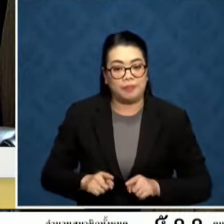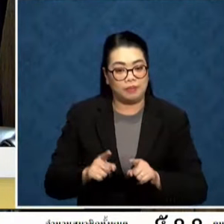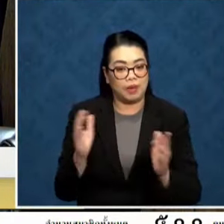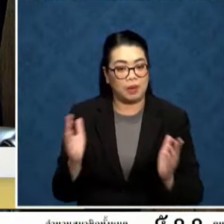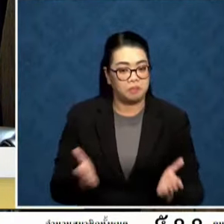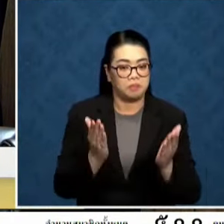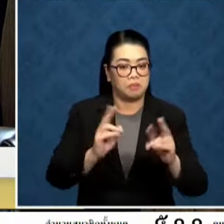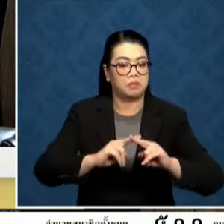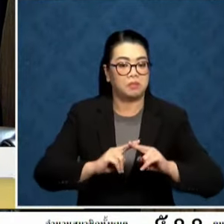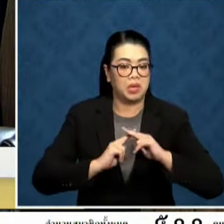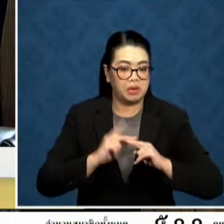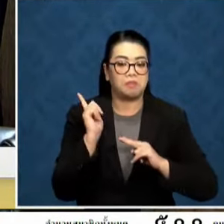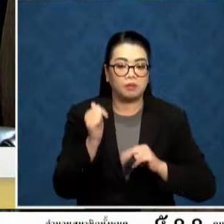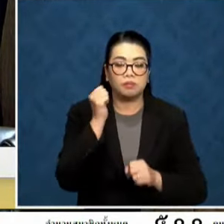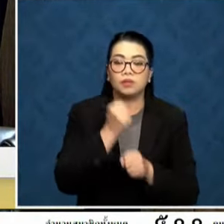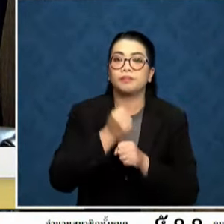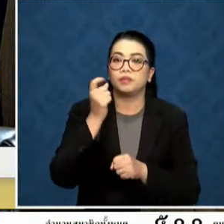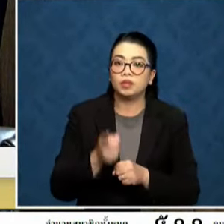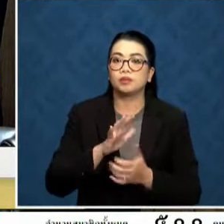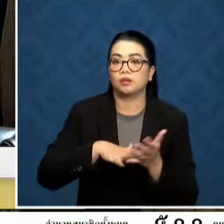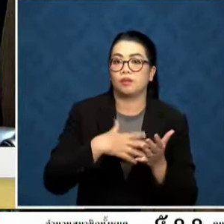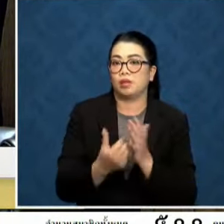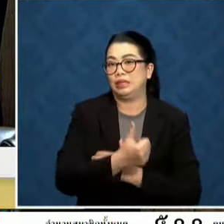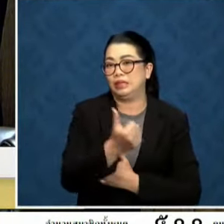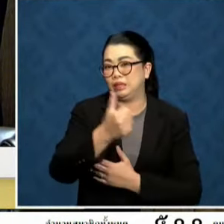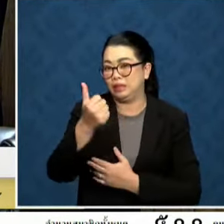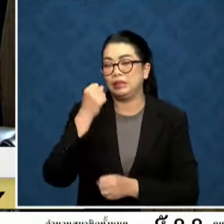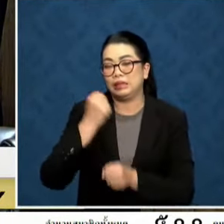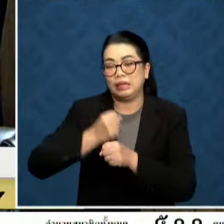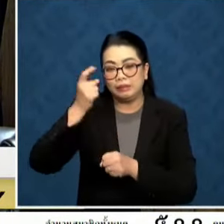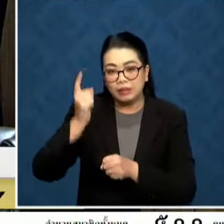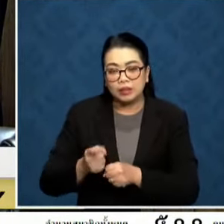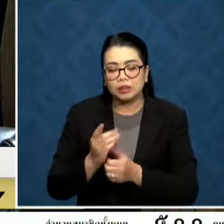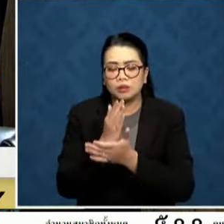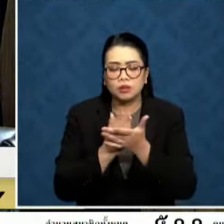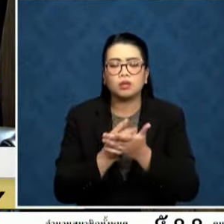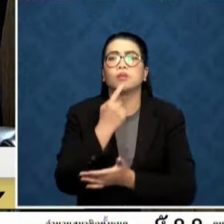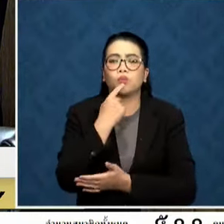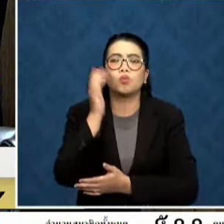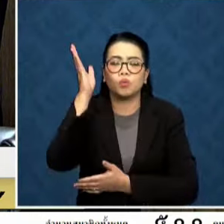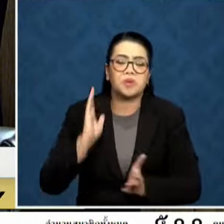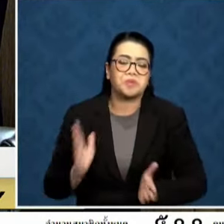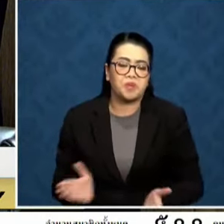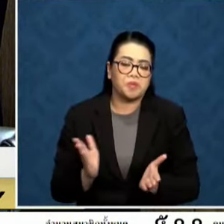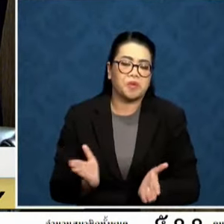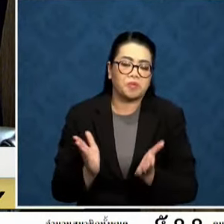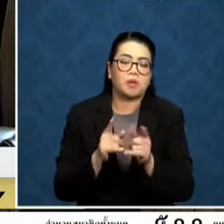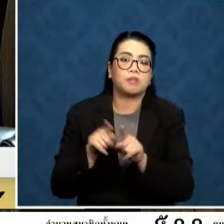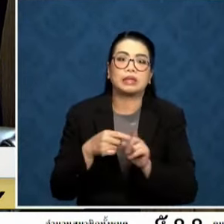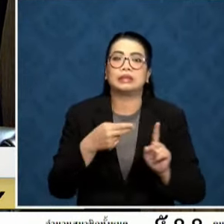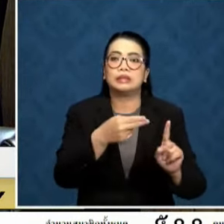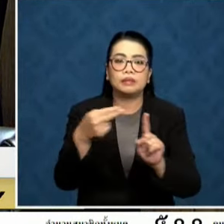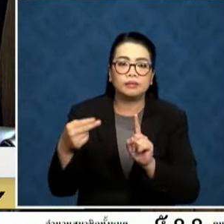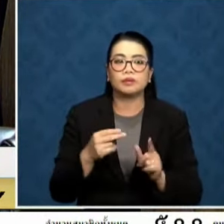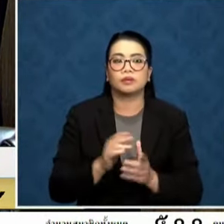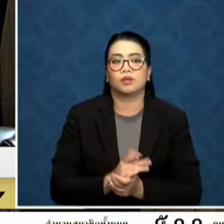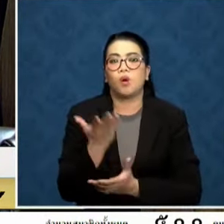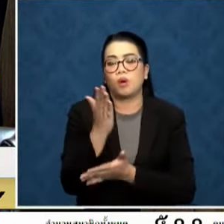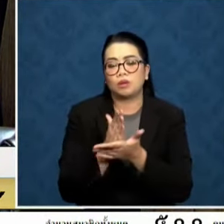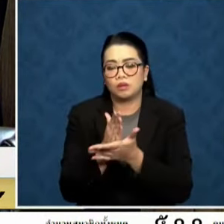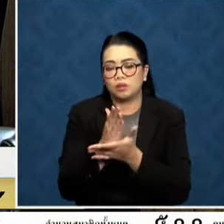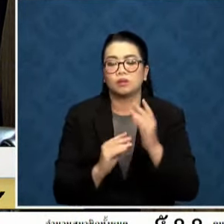เองให้มันได้จริงจังนโยบายอื่นๆเนี่ยให้จริงจังได้สักครึ่งนึงของที่ผักดัน Digital walletเนี่ยขอตรงกลางนะคะ